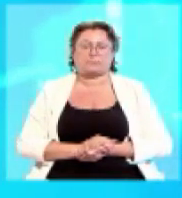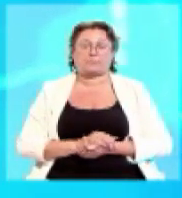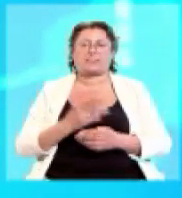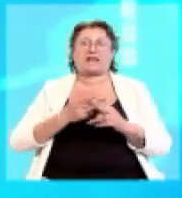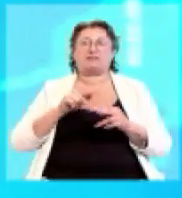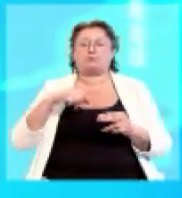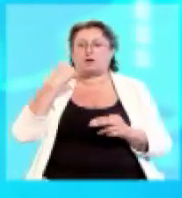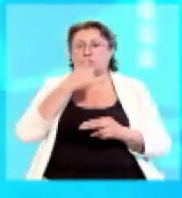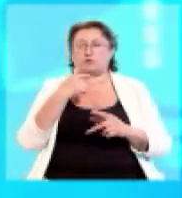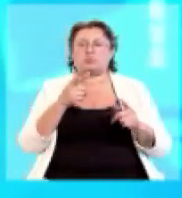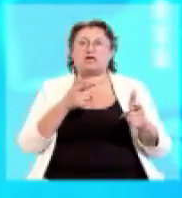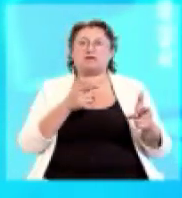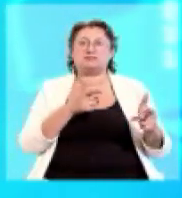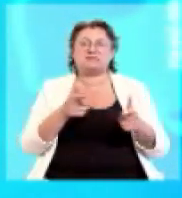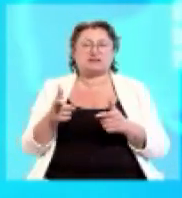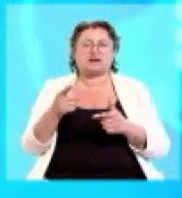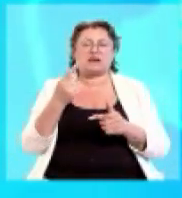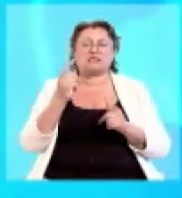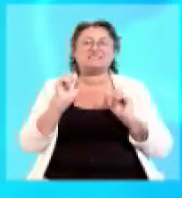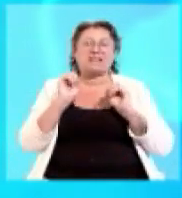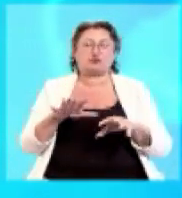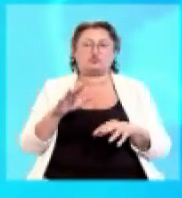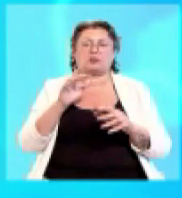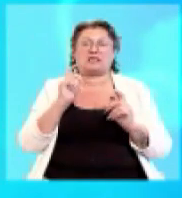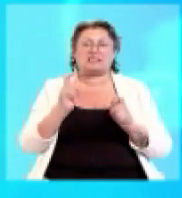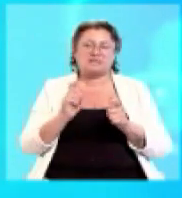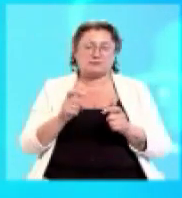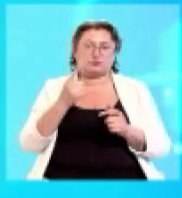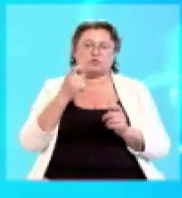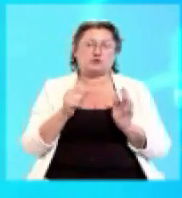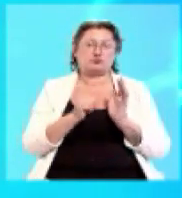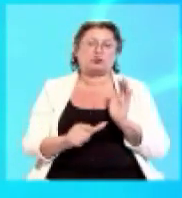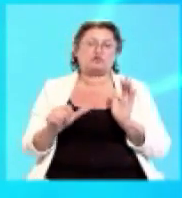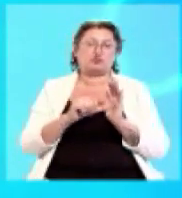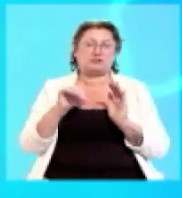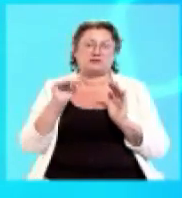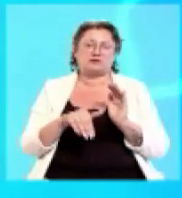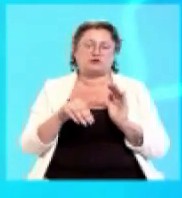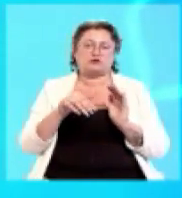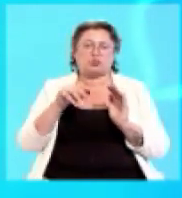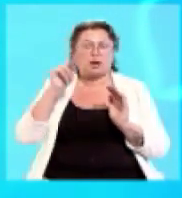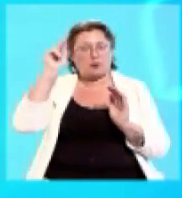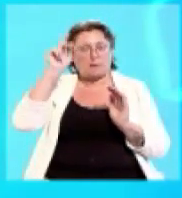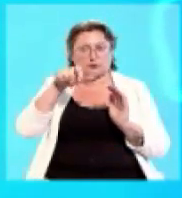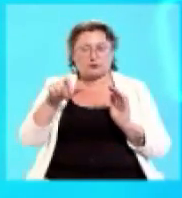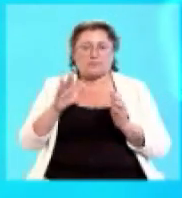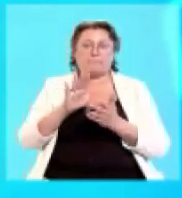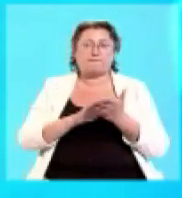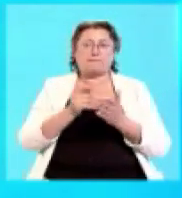В этом году на сдачу основного единого национального тестирования 166 тысяч абитуриентов